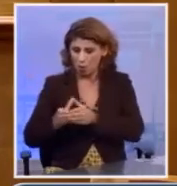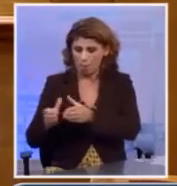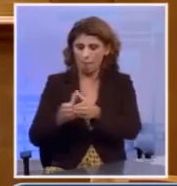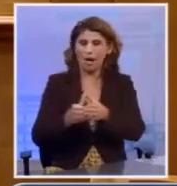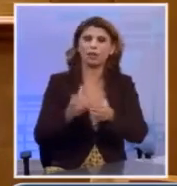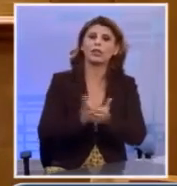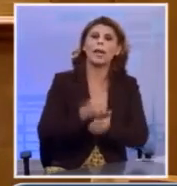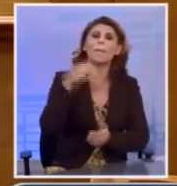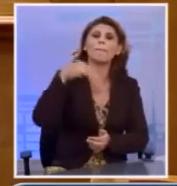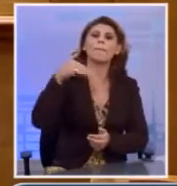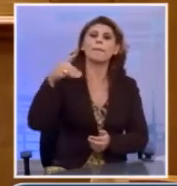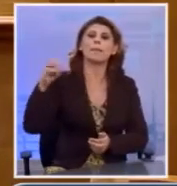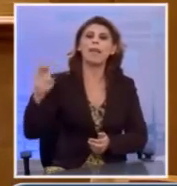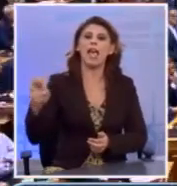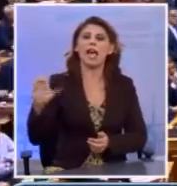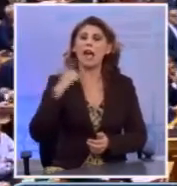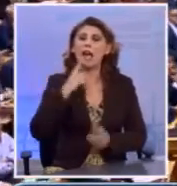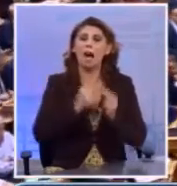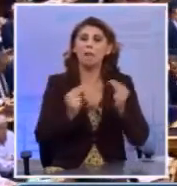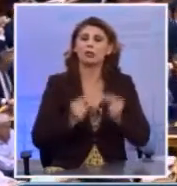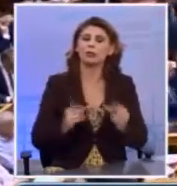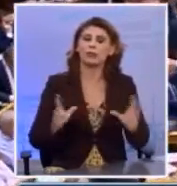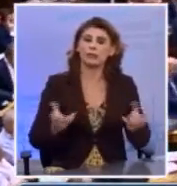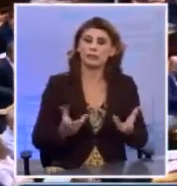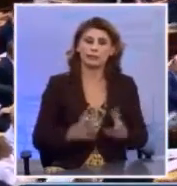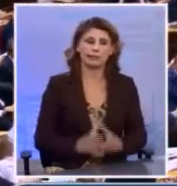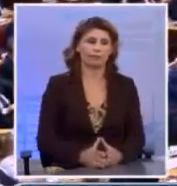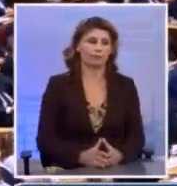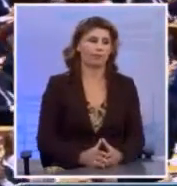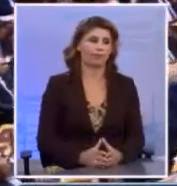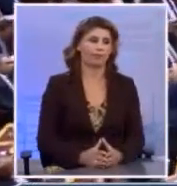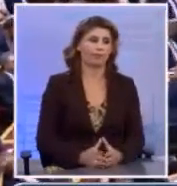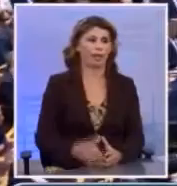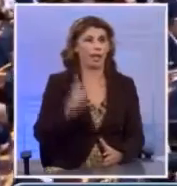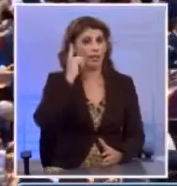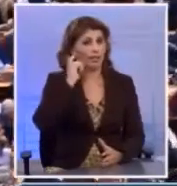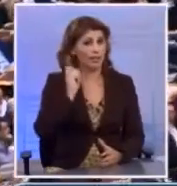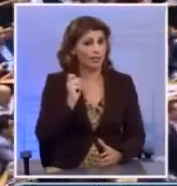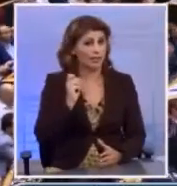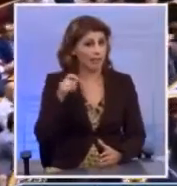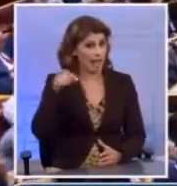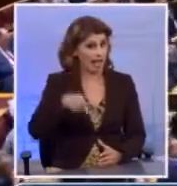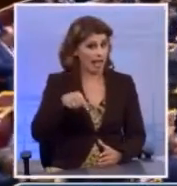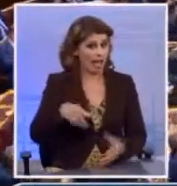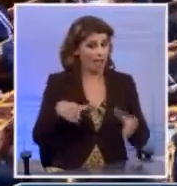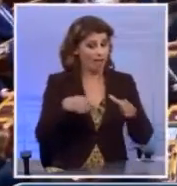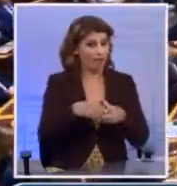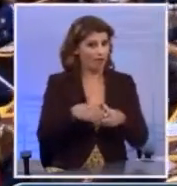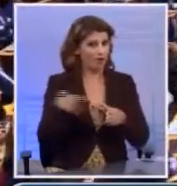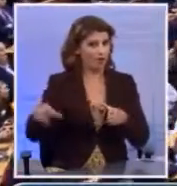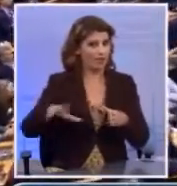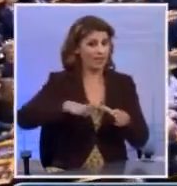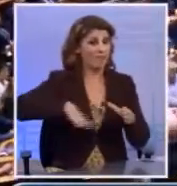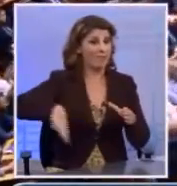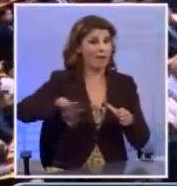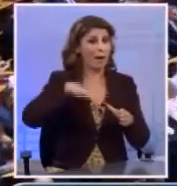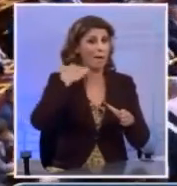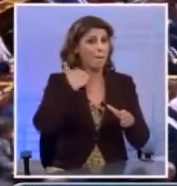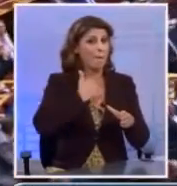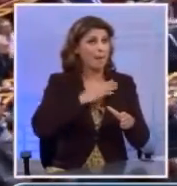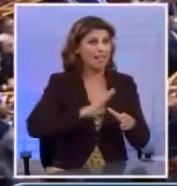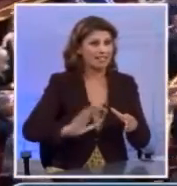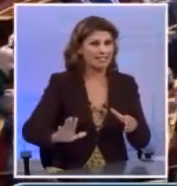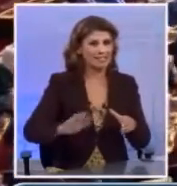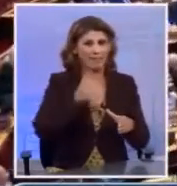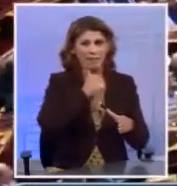μέσων μαζικής ενημέρωσης. Ξέρετε, έχει γίνει ο τόπος του μαρτυρίου σας. Γιατί πηγαίνει